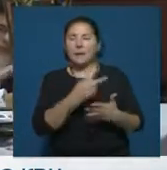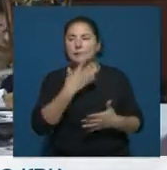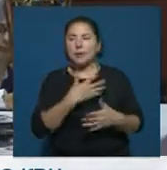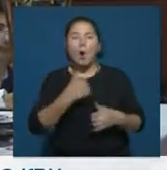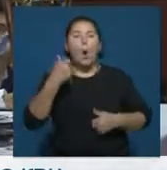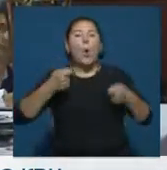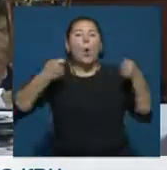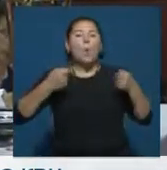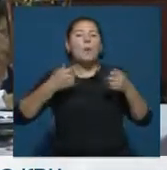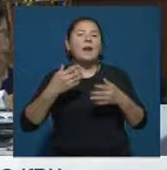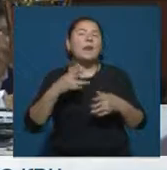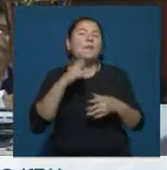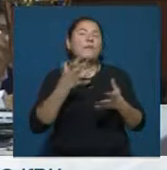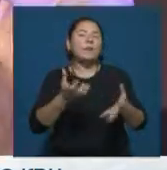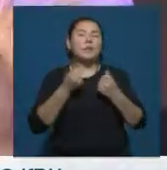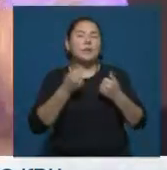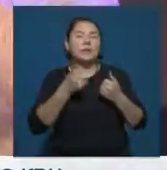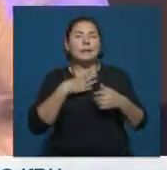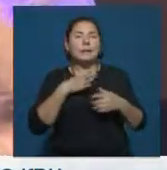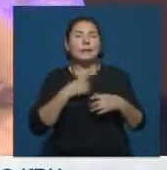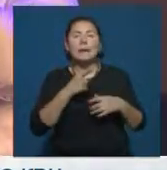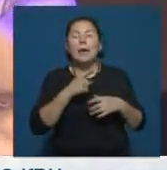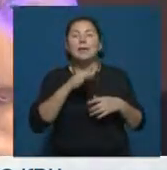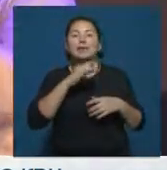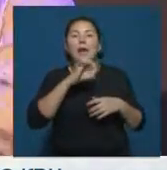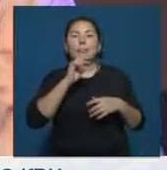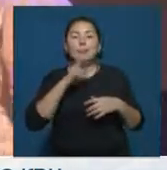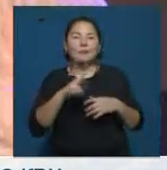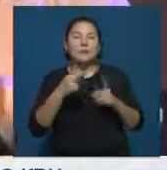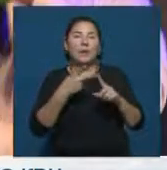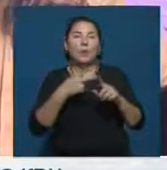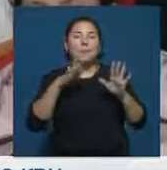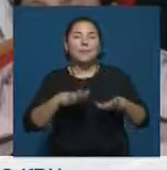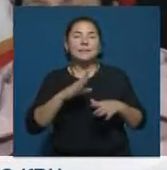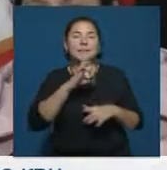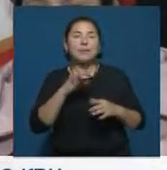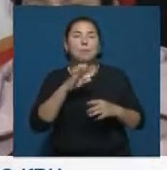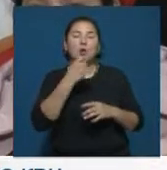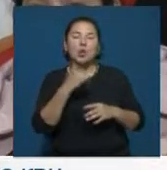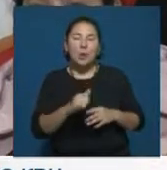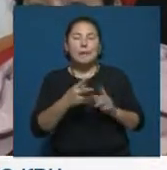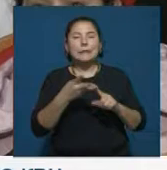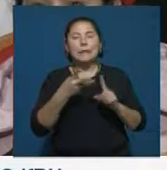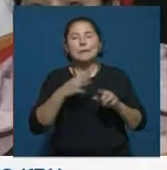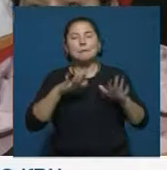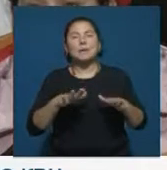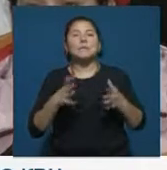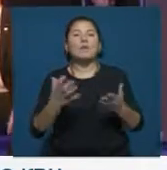Кубок клуба веселых и находчивых взяла жанаузенская команда «Жалын». Второе место за командой «Сдерышин» из Бенил. Третье место